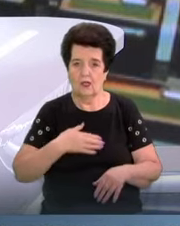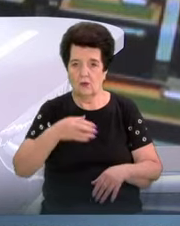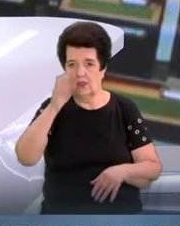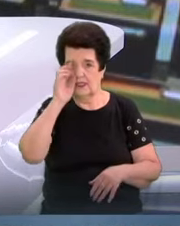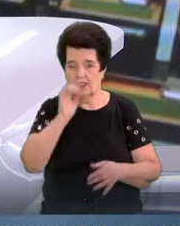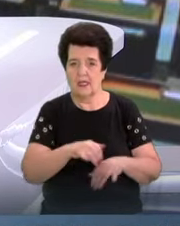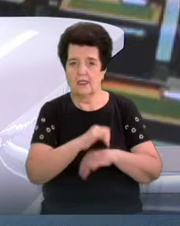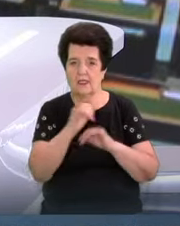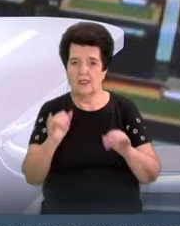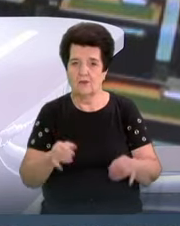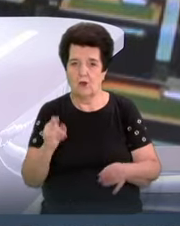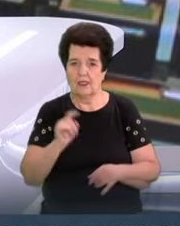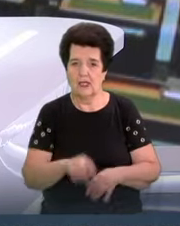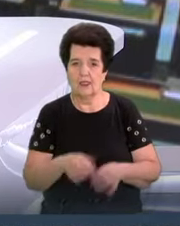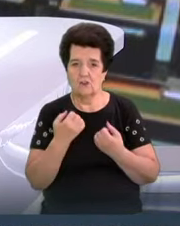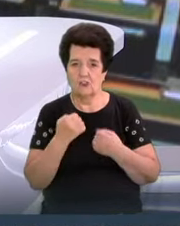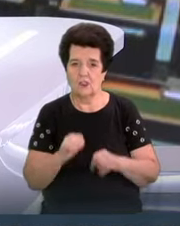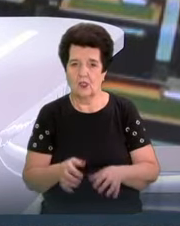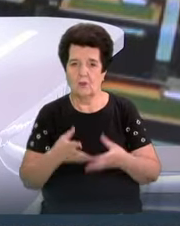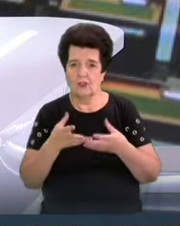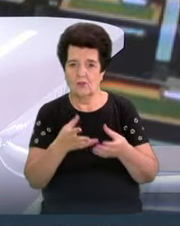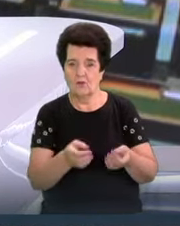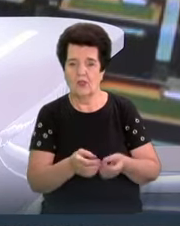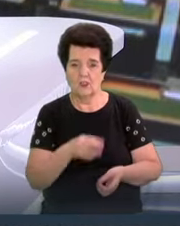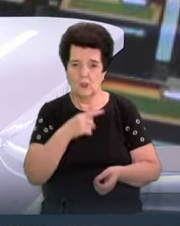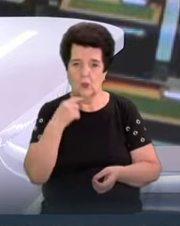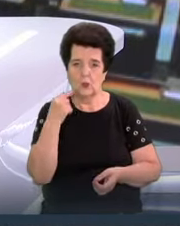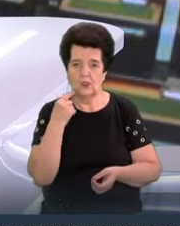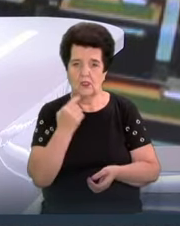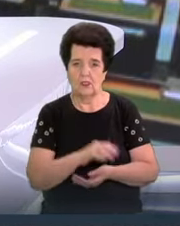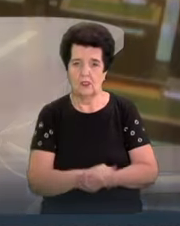se dezvolte, dar și să scape de influența Rusiei.